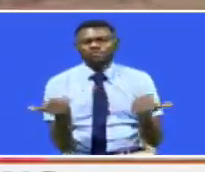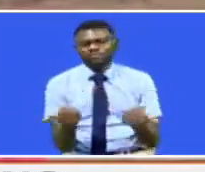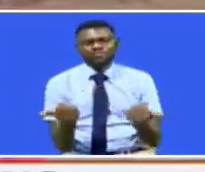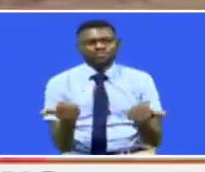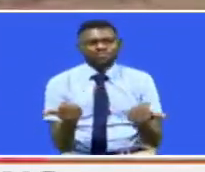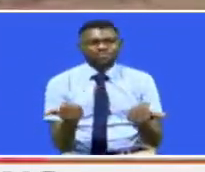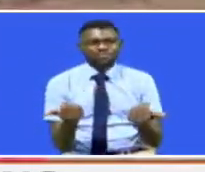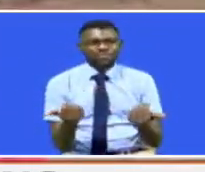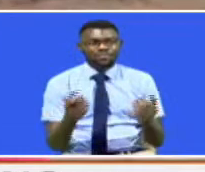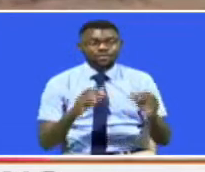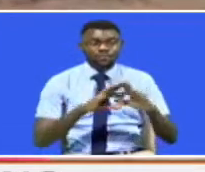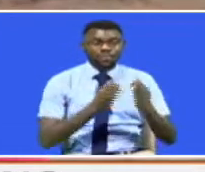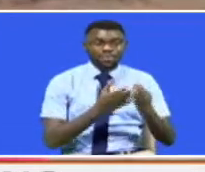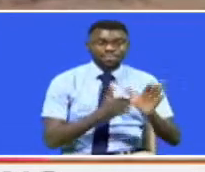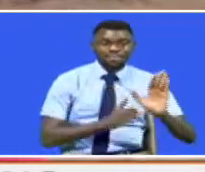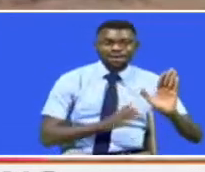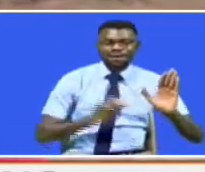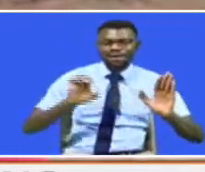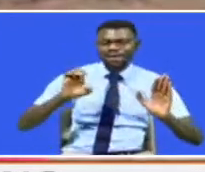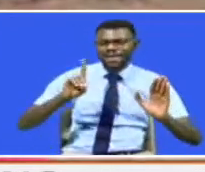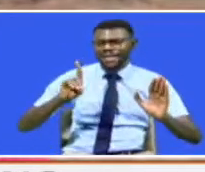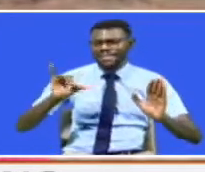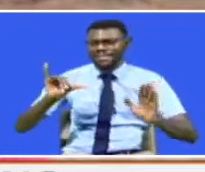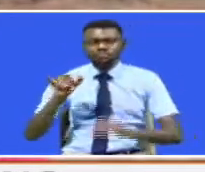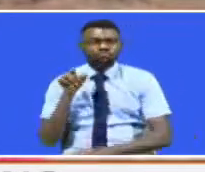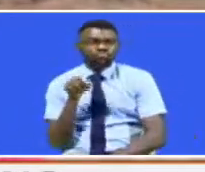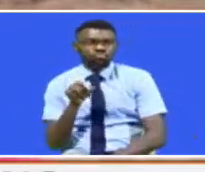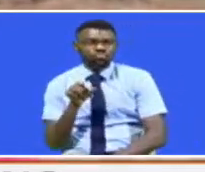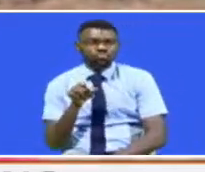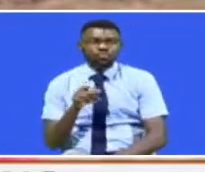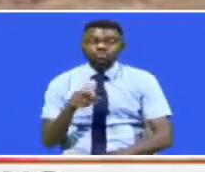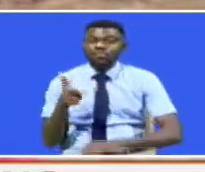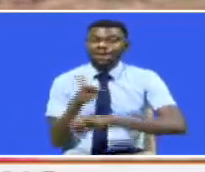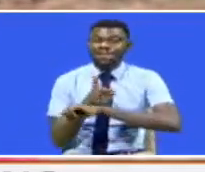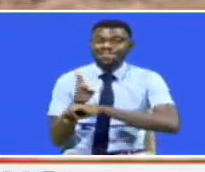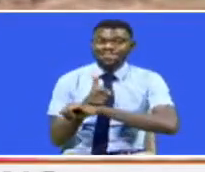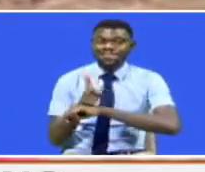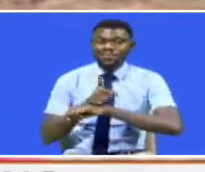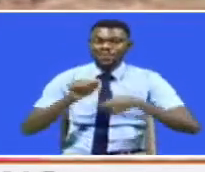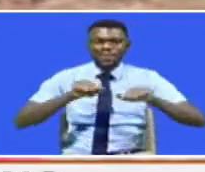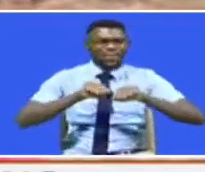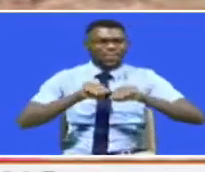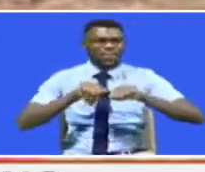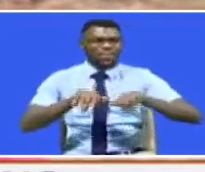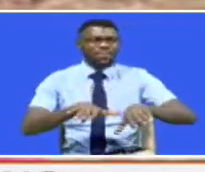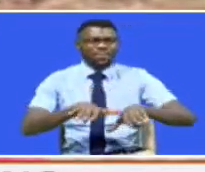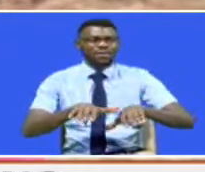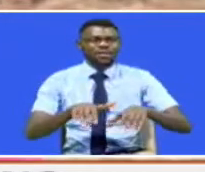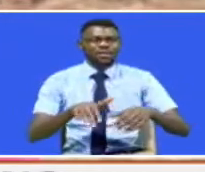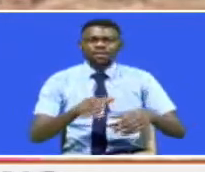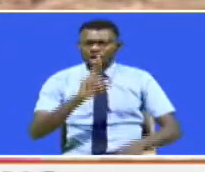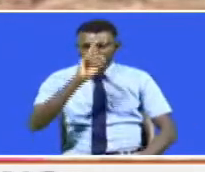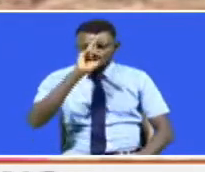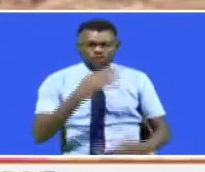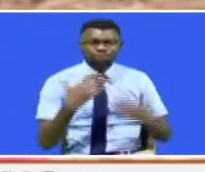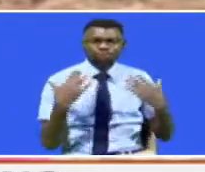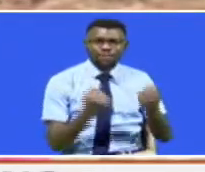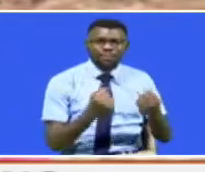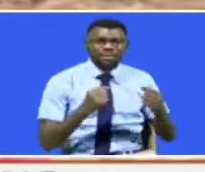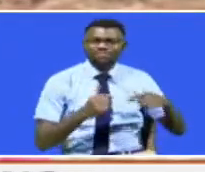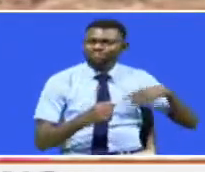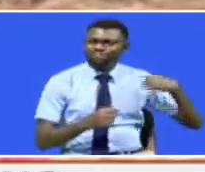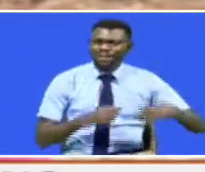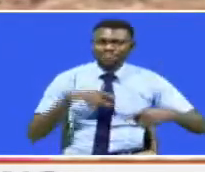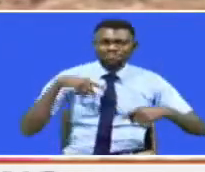ya Eddie Opiata. Huyu kijana ambaye kwa video yake iliweza kuwa kwa mtandao akitandikwa na mapolisi. Jambo